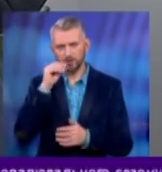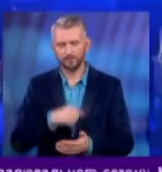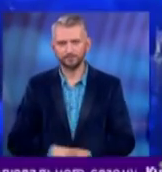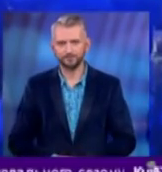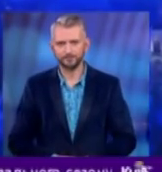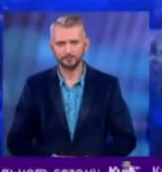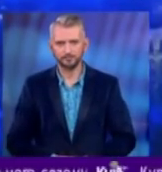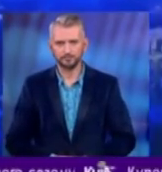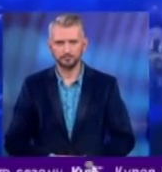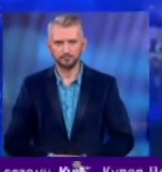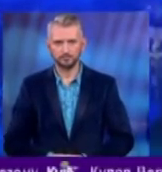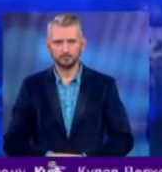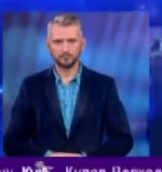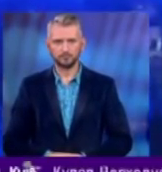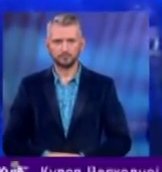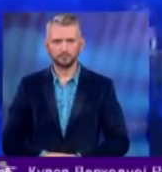«Київ».